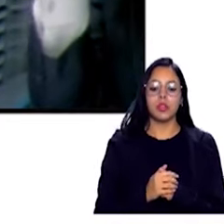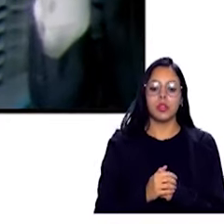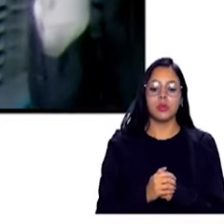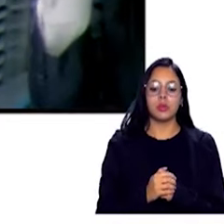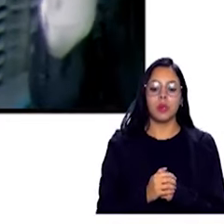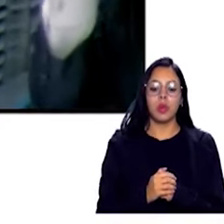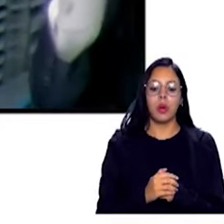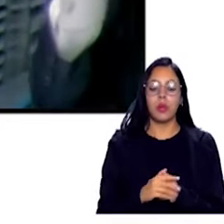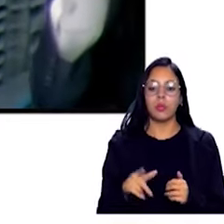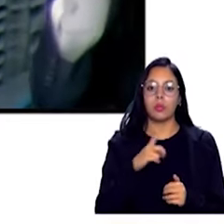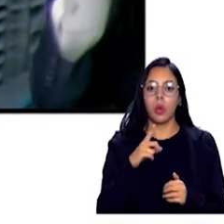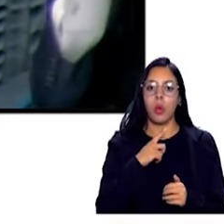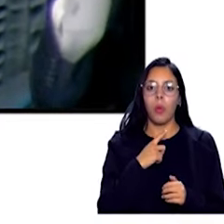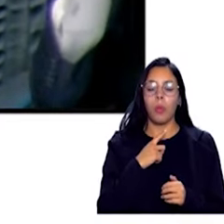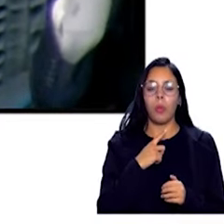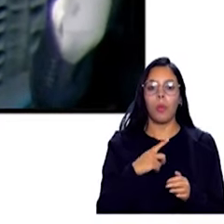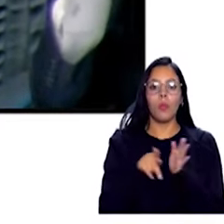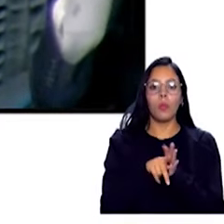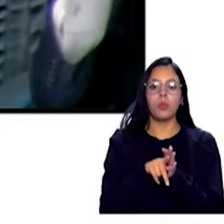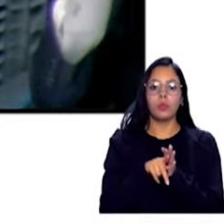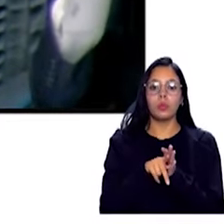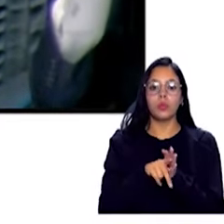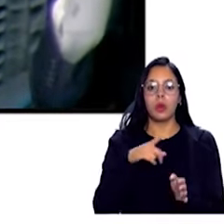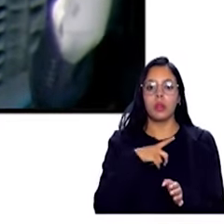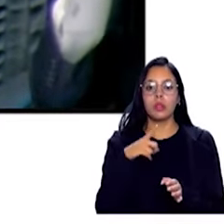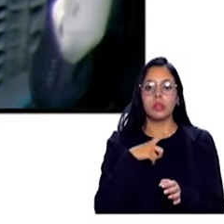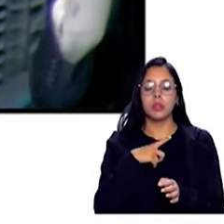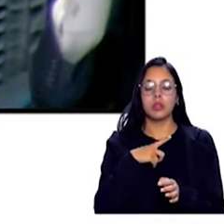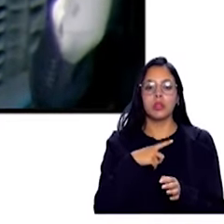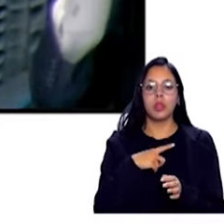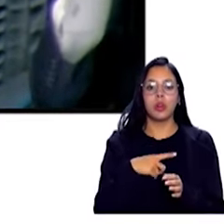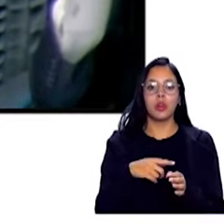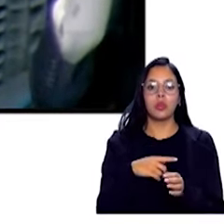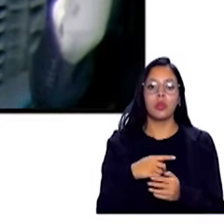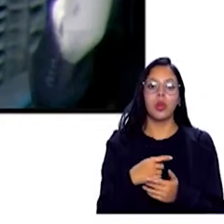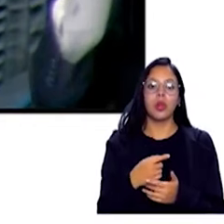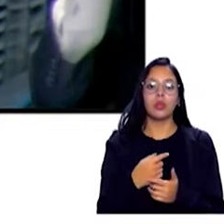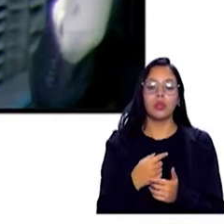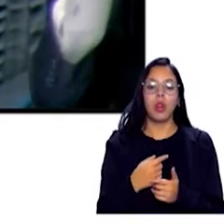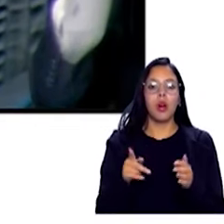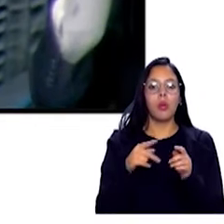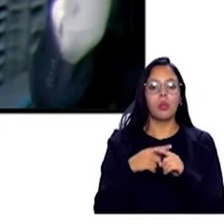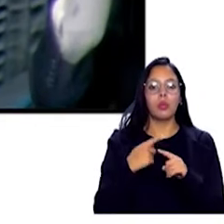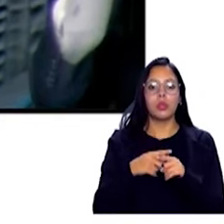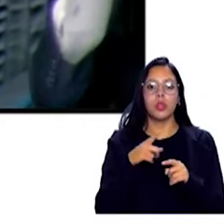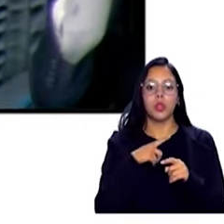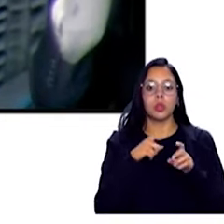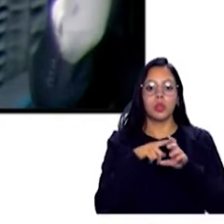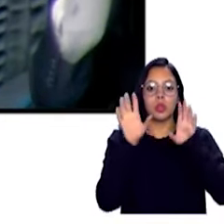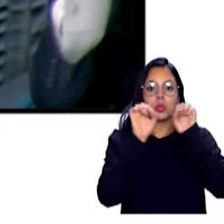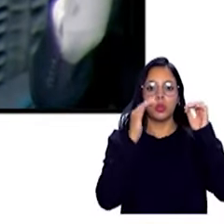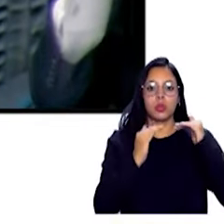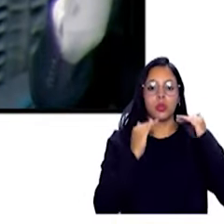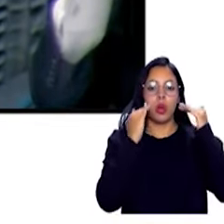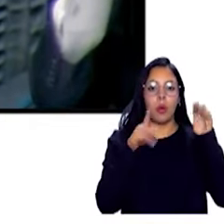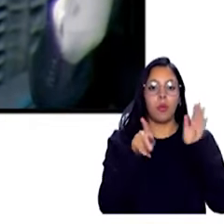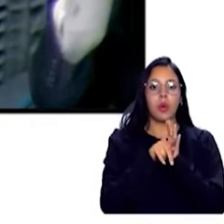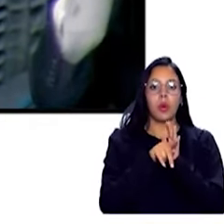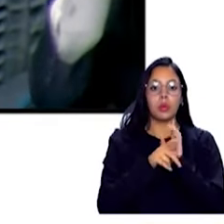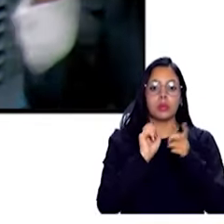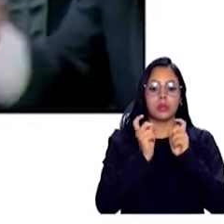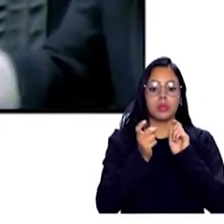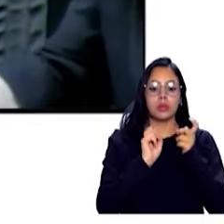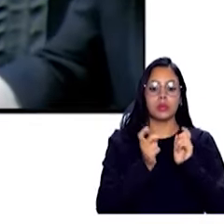d'état qui est la cour suprême dans l'ordre administratif ainsi qu'avec le conseil